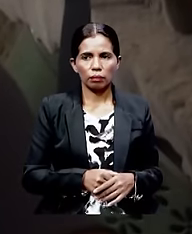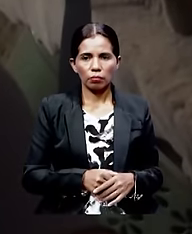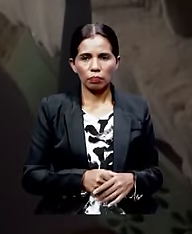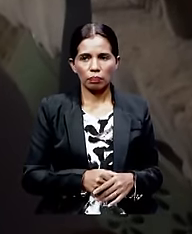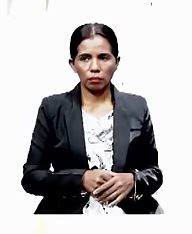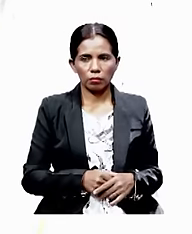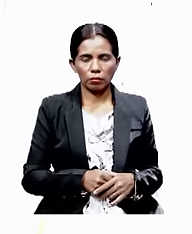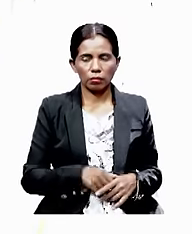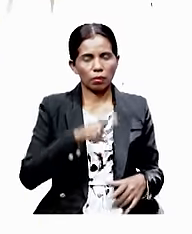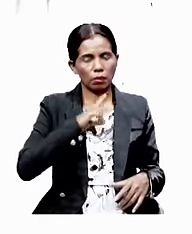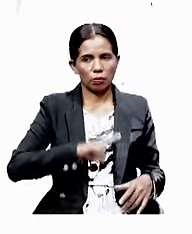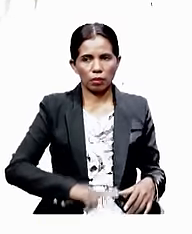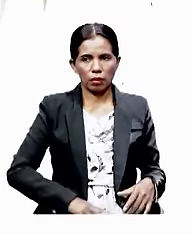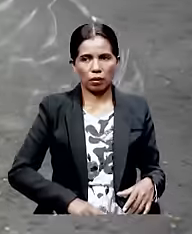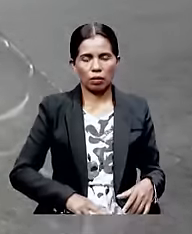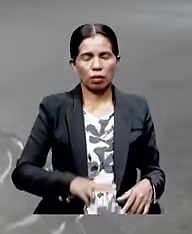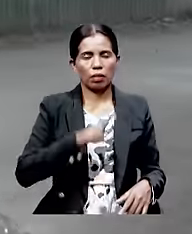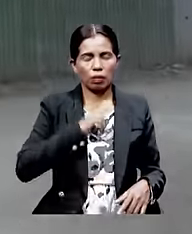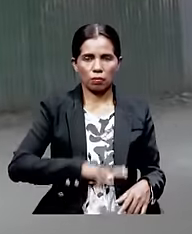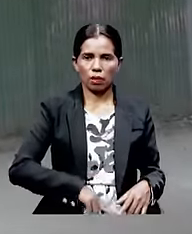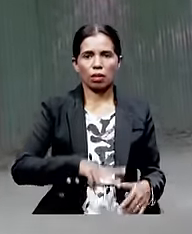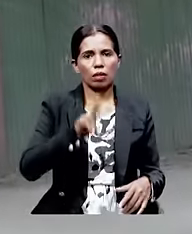amla de amla loran rua